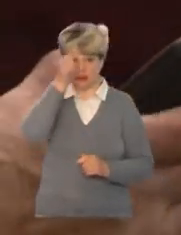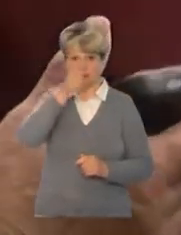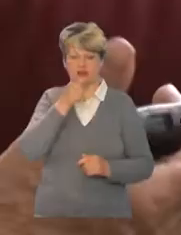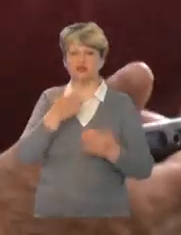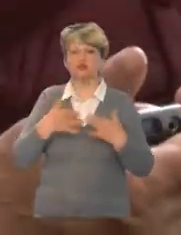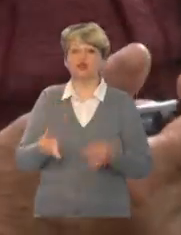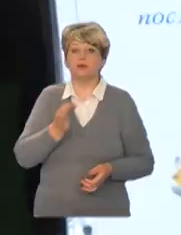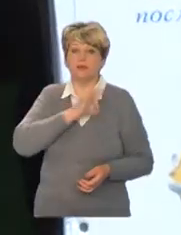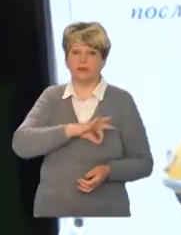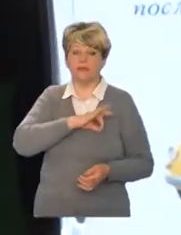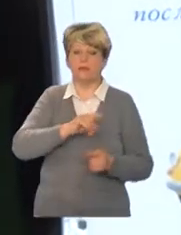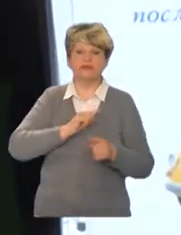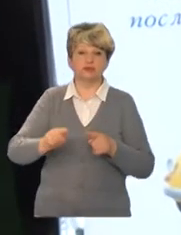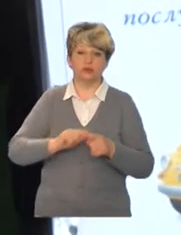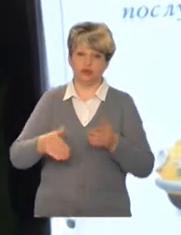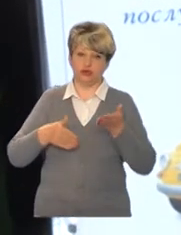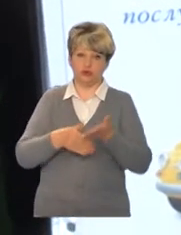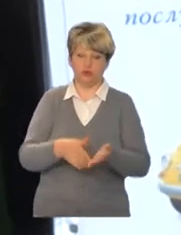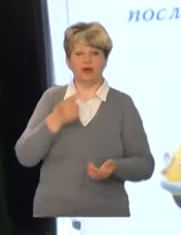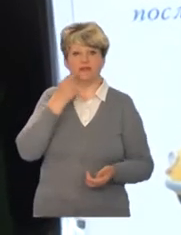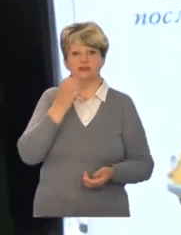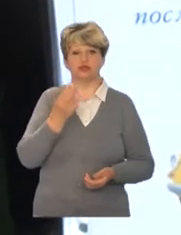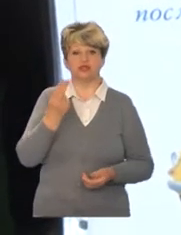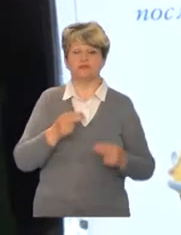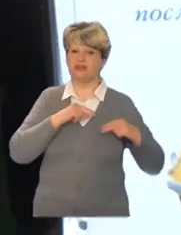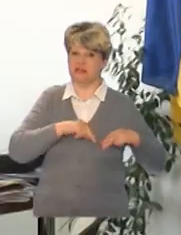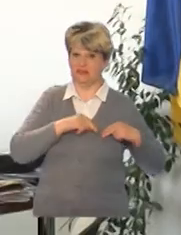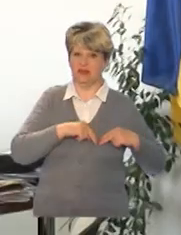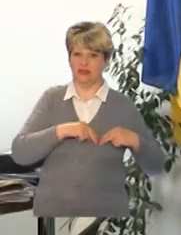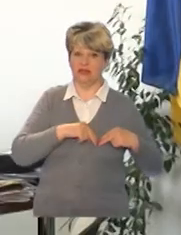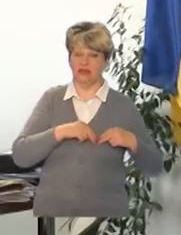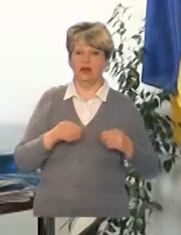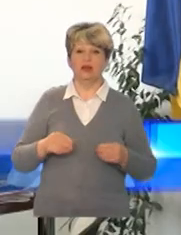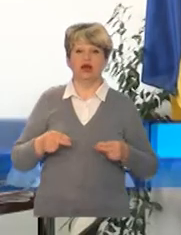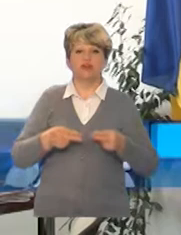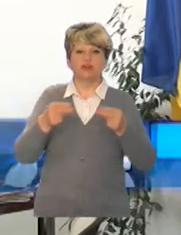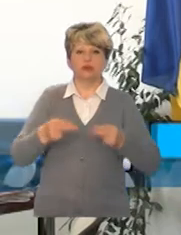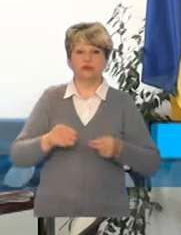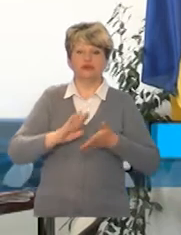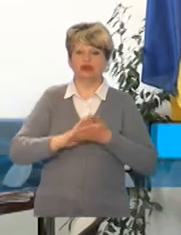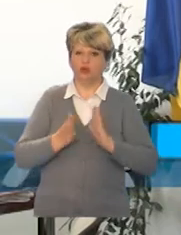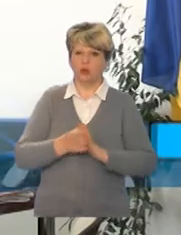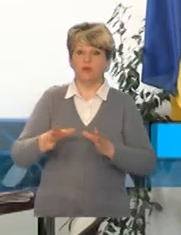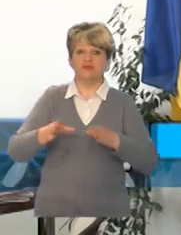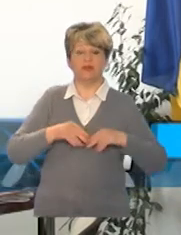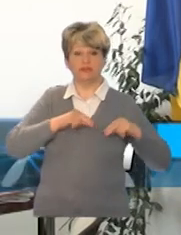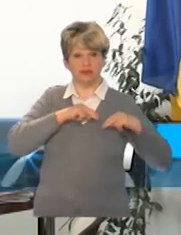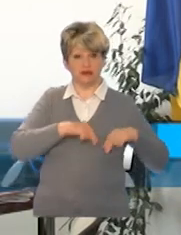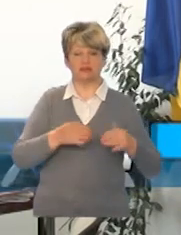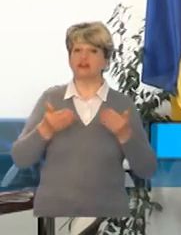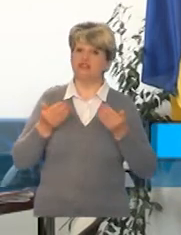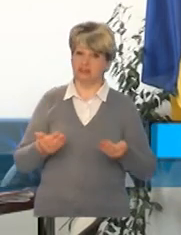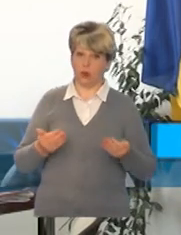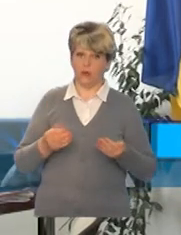скористалися послугами екстрених служб, кажуть соціальні працівники. Заключили договір про співпрацю і сьогодні